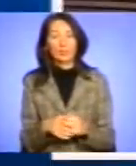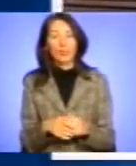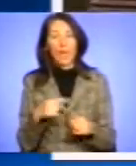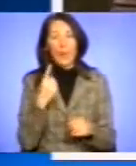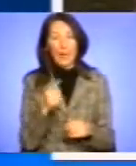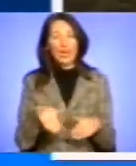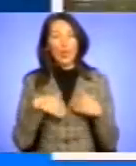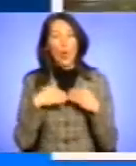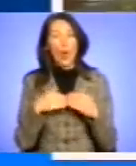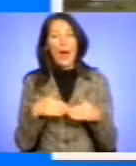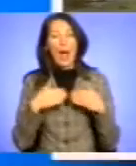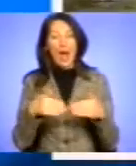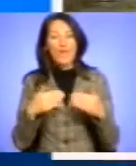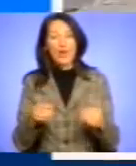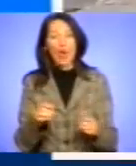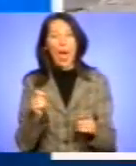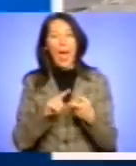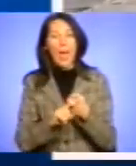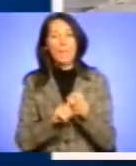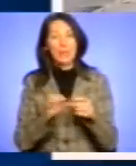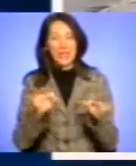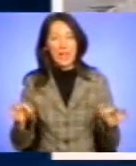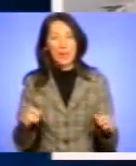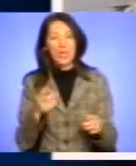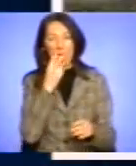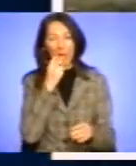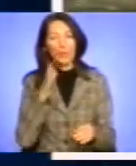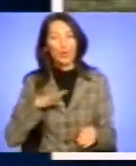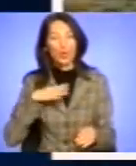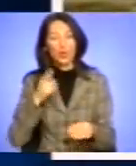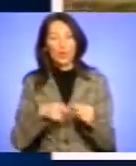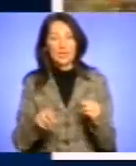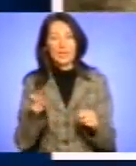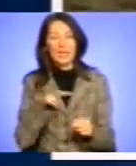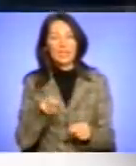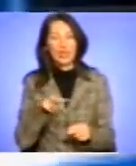Першу хвилю епідемії на грип очікують в кінці листопада.